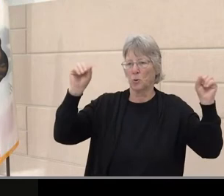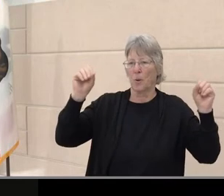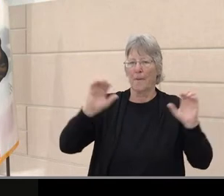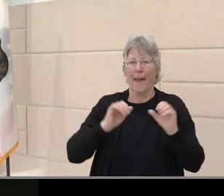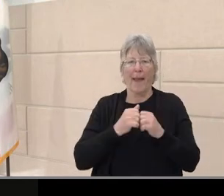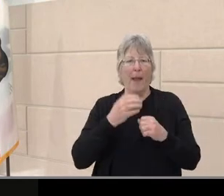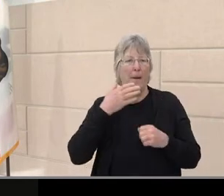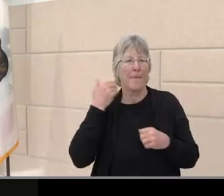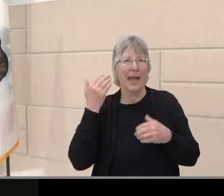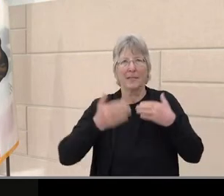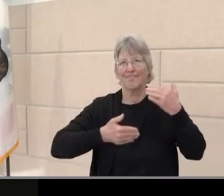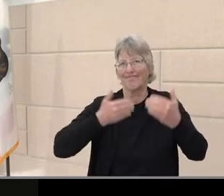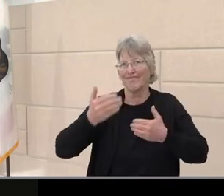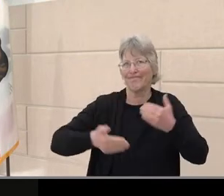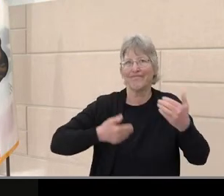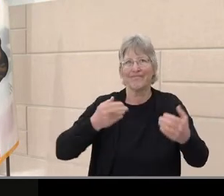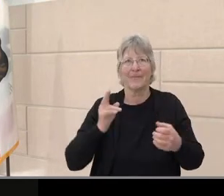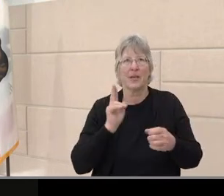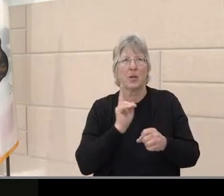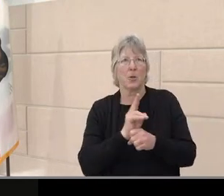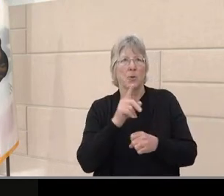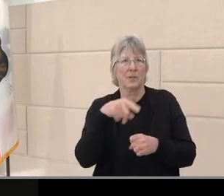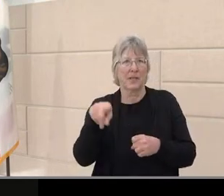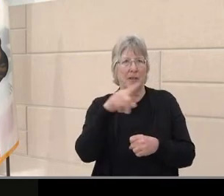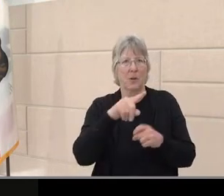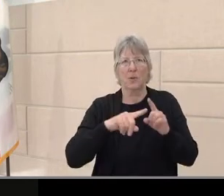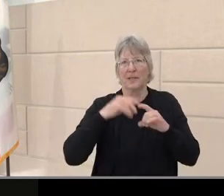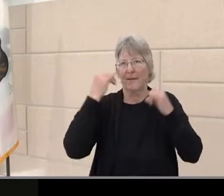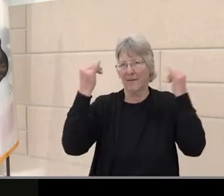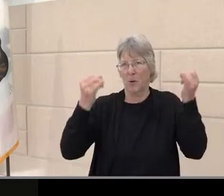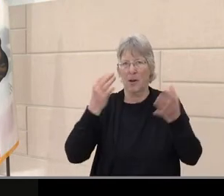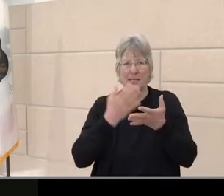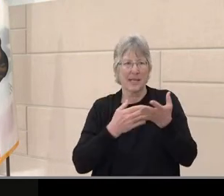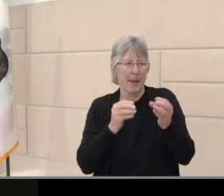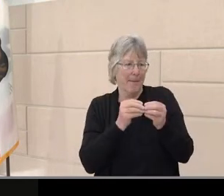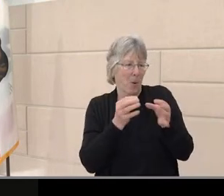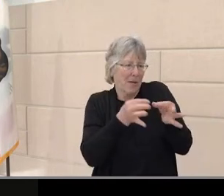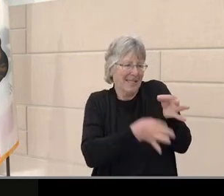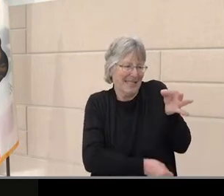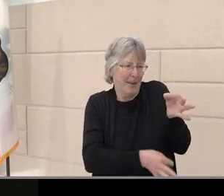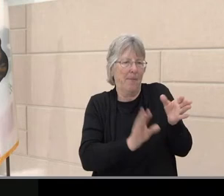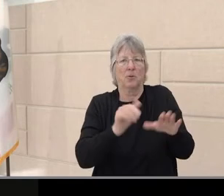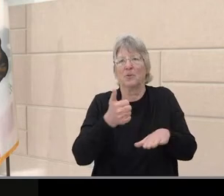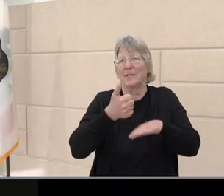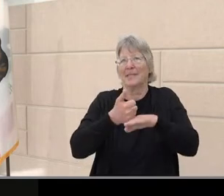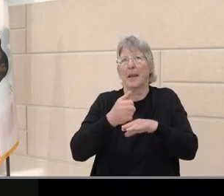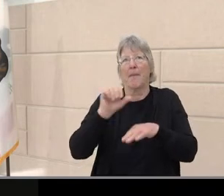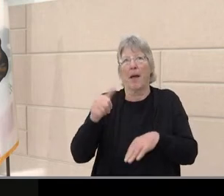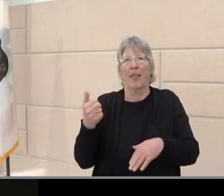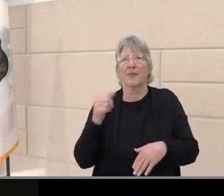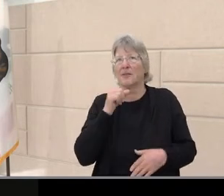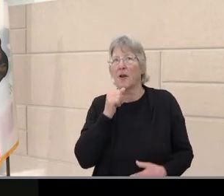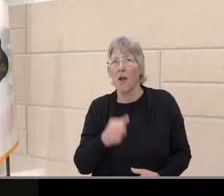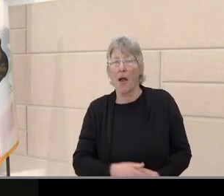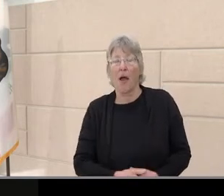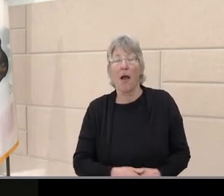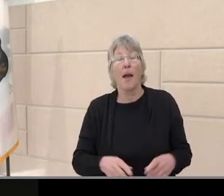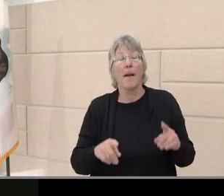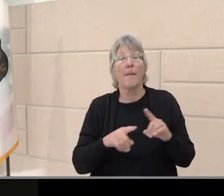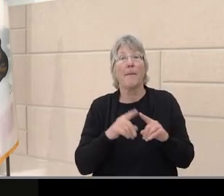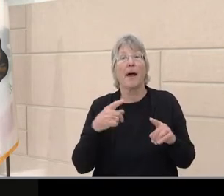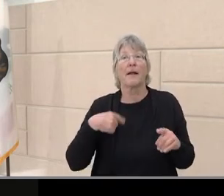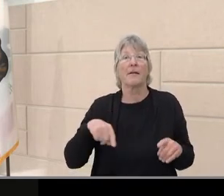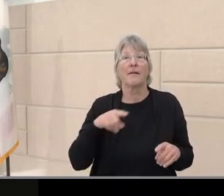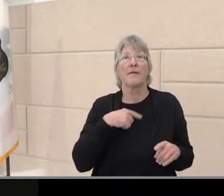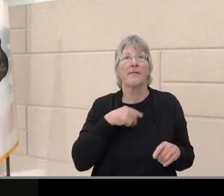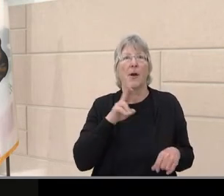เลสมาชิกคณะกรรมการสลาเรียนสมรัยธาตาเอาไว้พิเศษได้อายกึดกู้ท